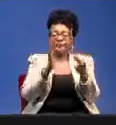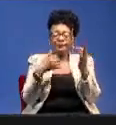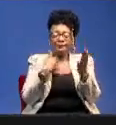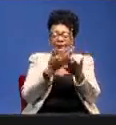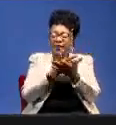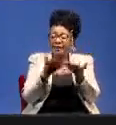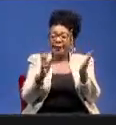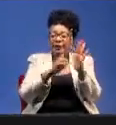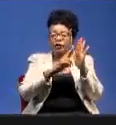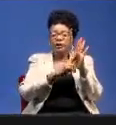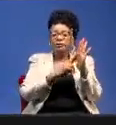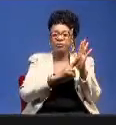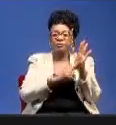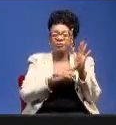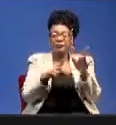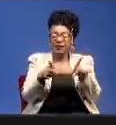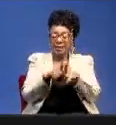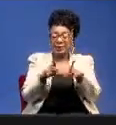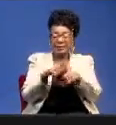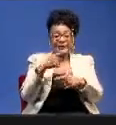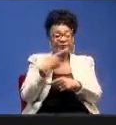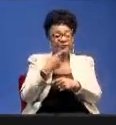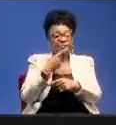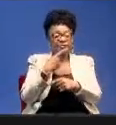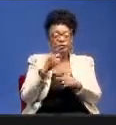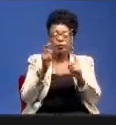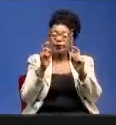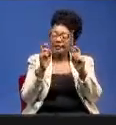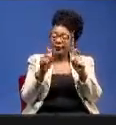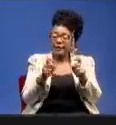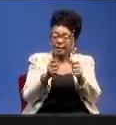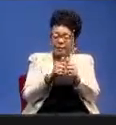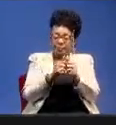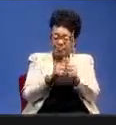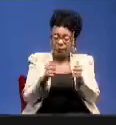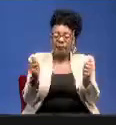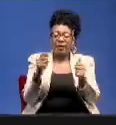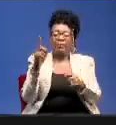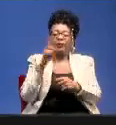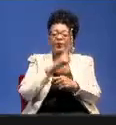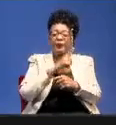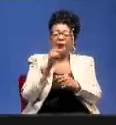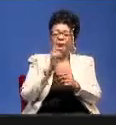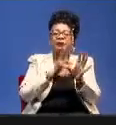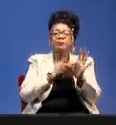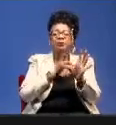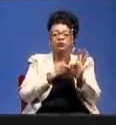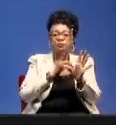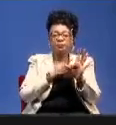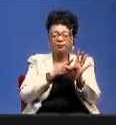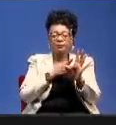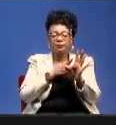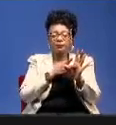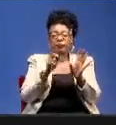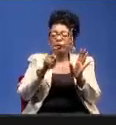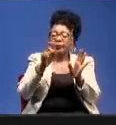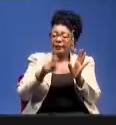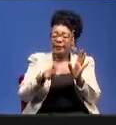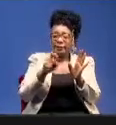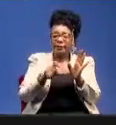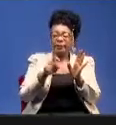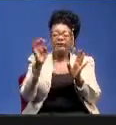regulation, as one has said, we need proper and thorough participation, and we need